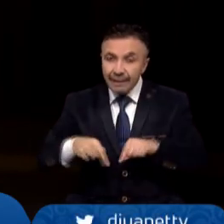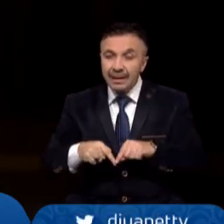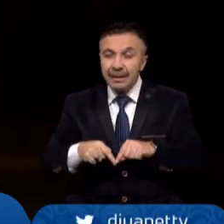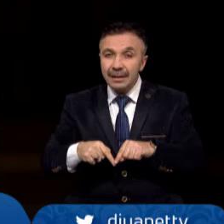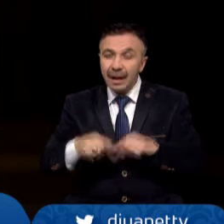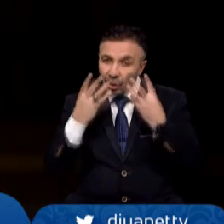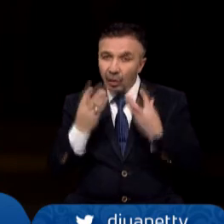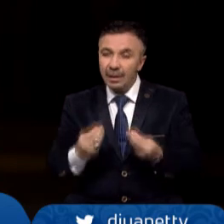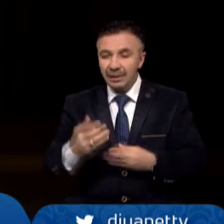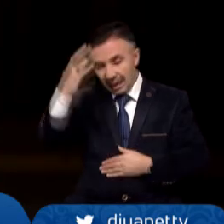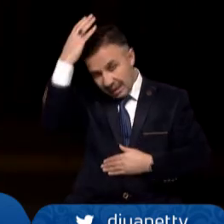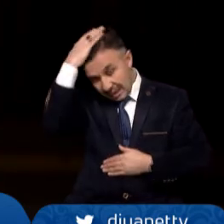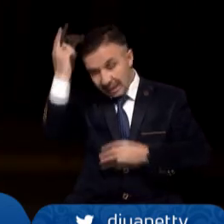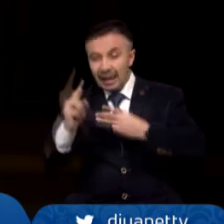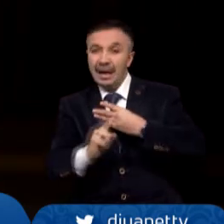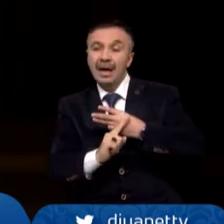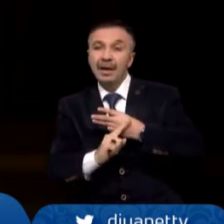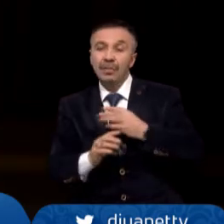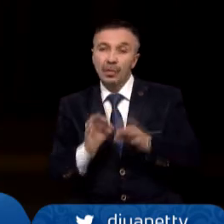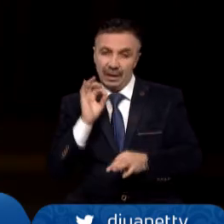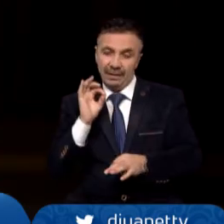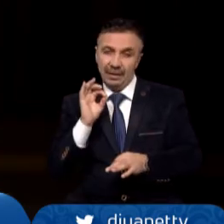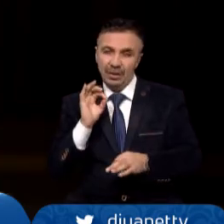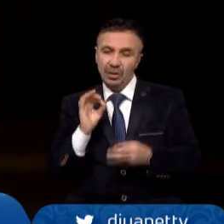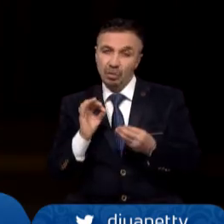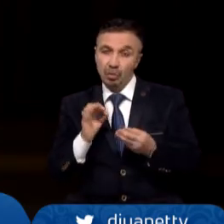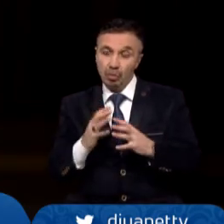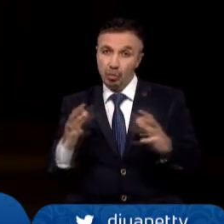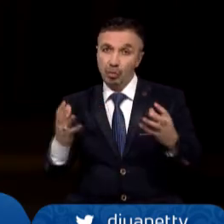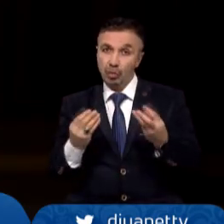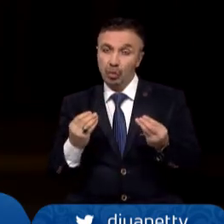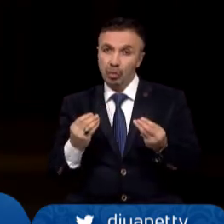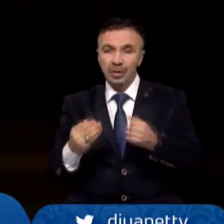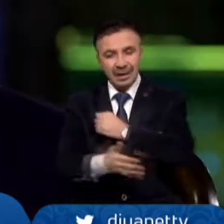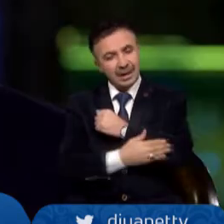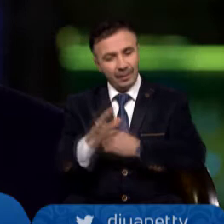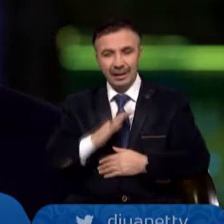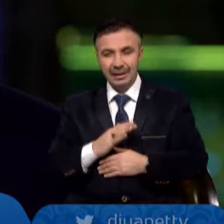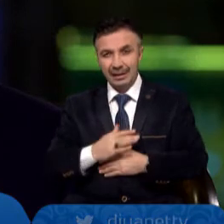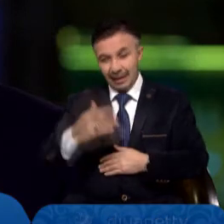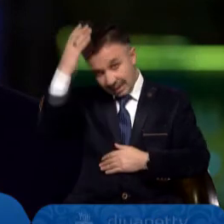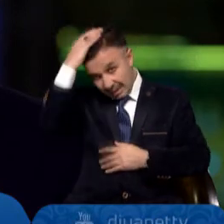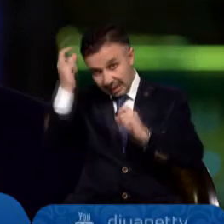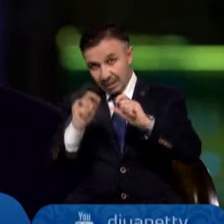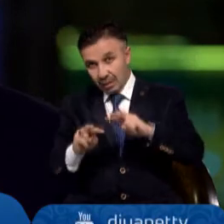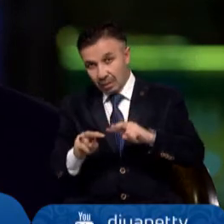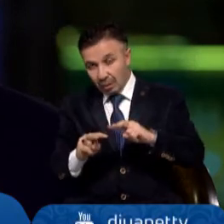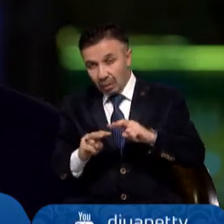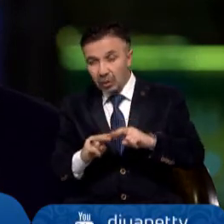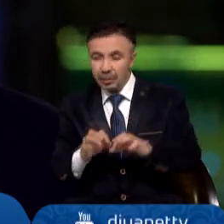çevresinde bulunmasında Hz Ebubekir'in büyük gayreti vardır Osman'la